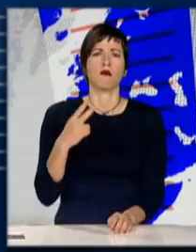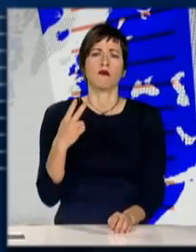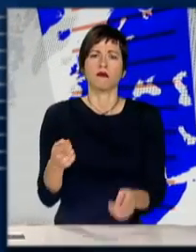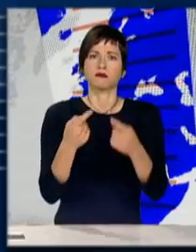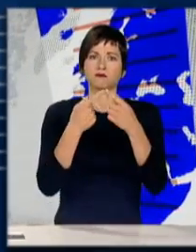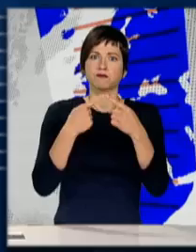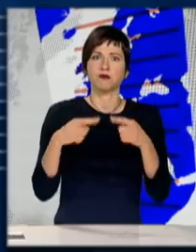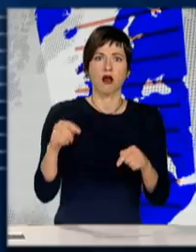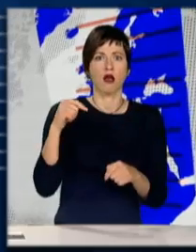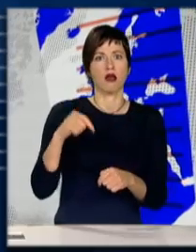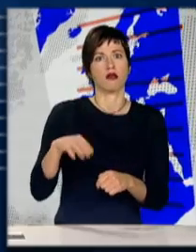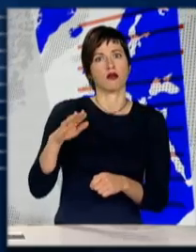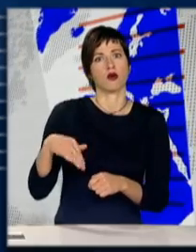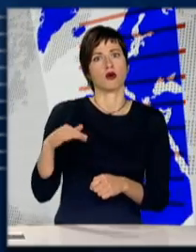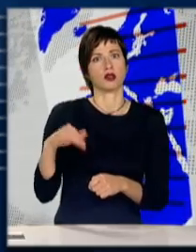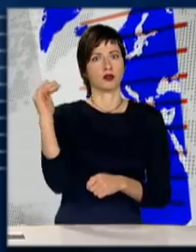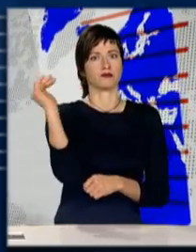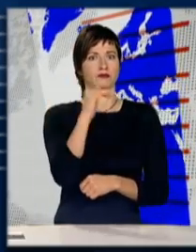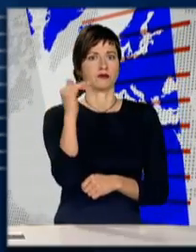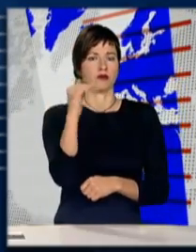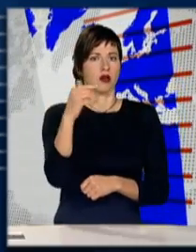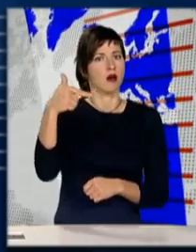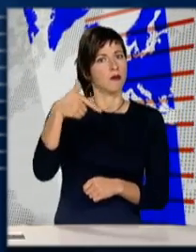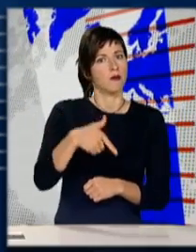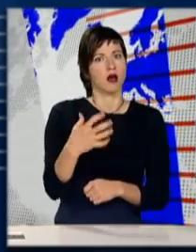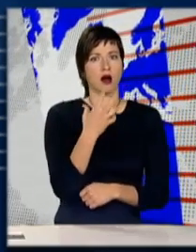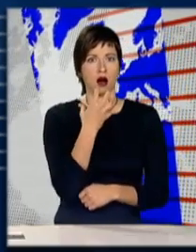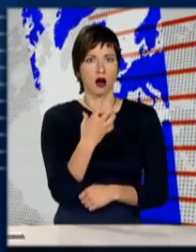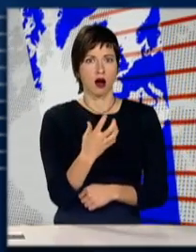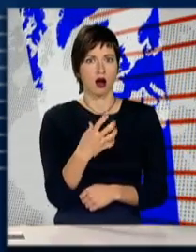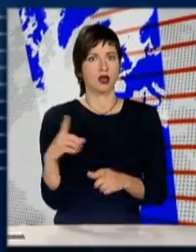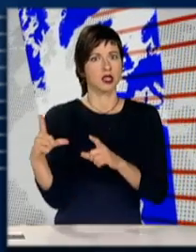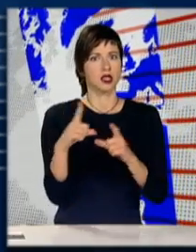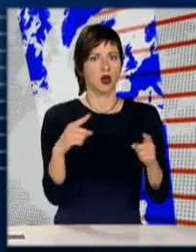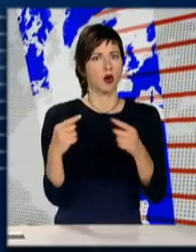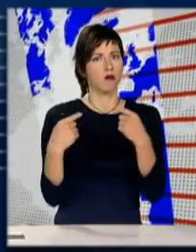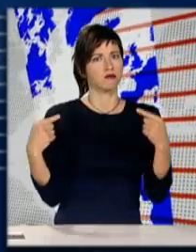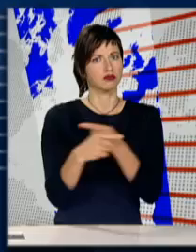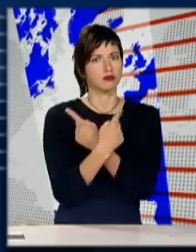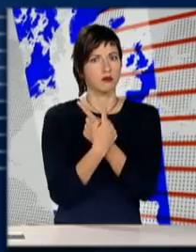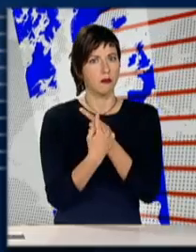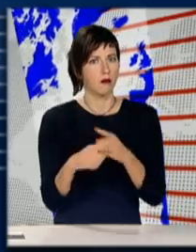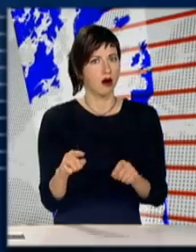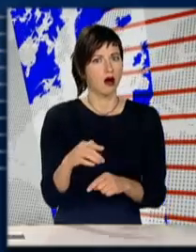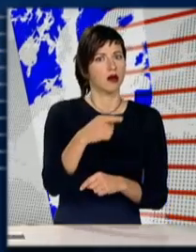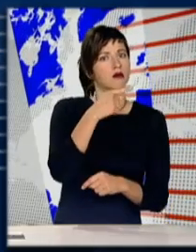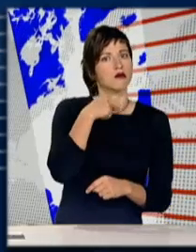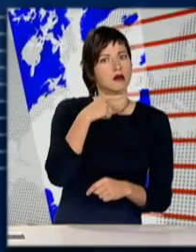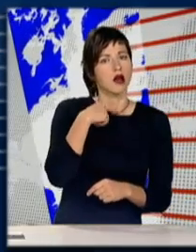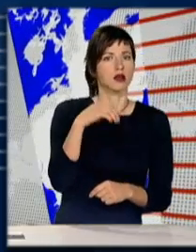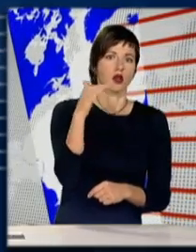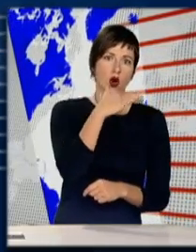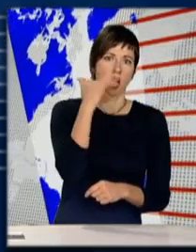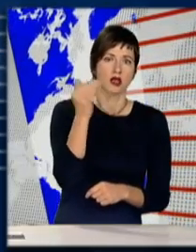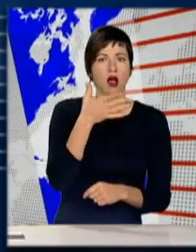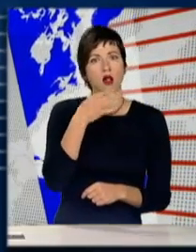Δύο ταχυτήτων είναι η ζήτηση που υπάρχει αυτή την περίοδο στην Κρήτη για το πετρέλαιο θέρμανσης. Η εικόνα είναι αντιφατική ανάμεσα στους νομούς Ηρακλείου